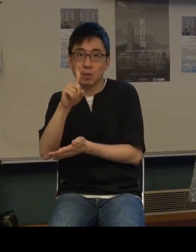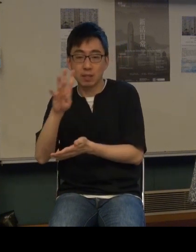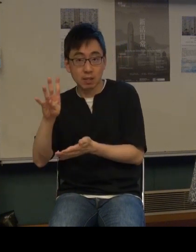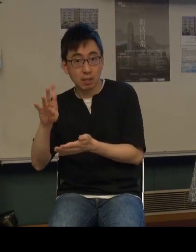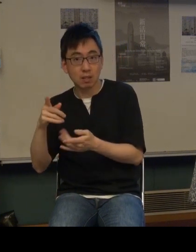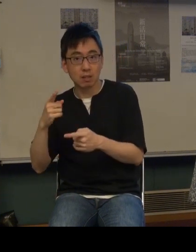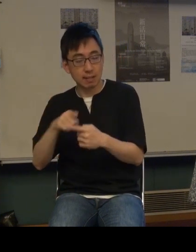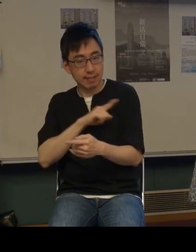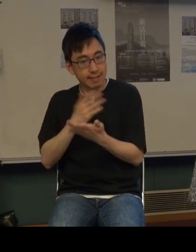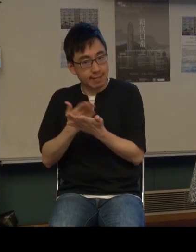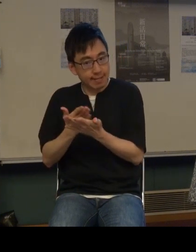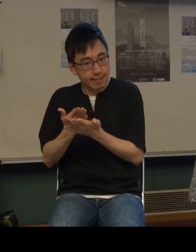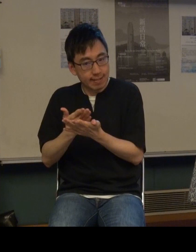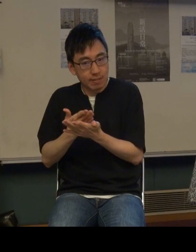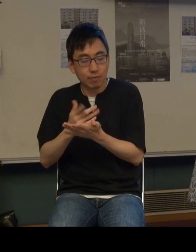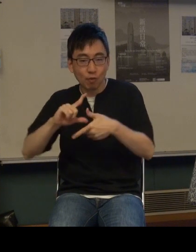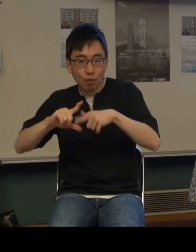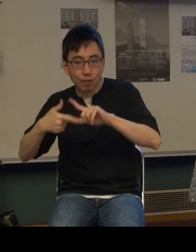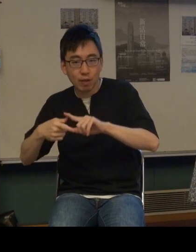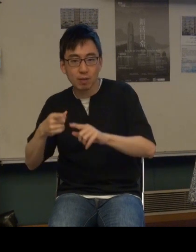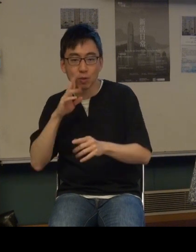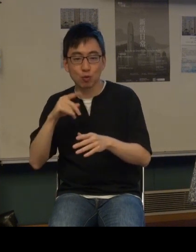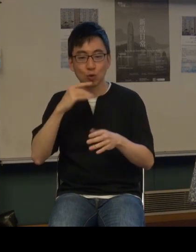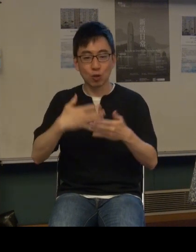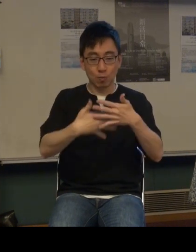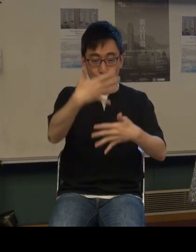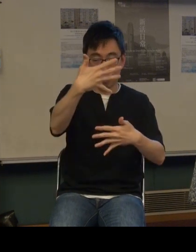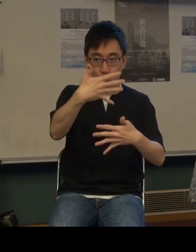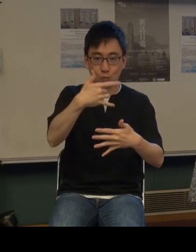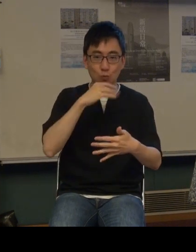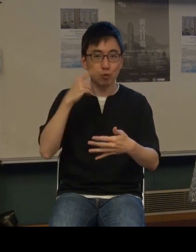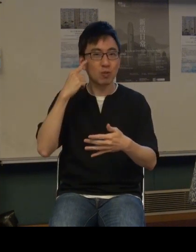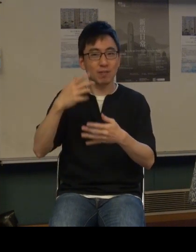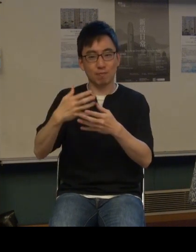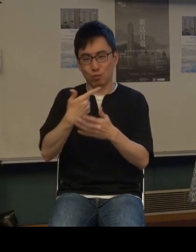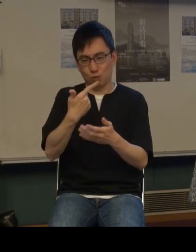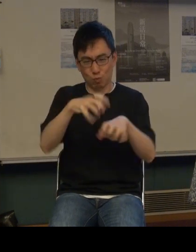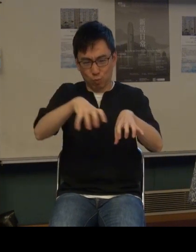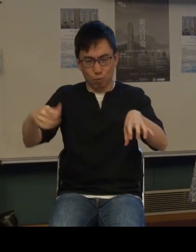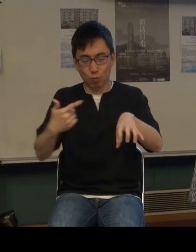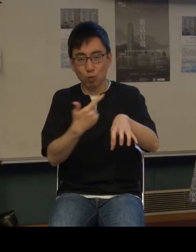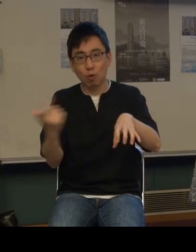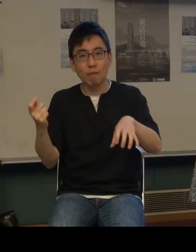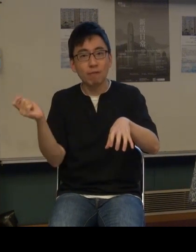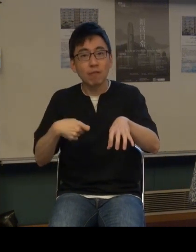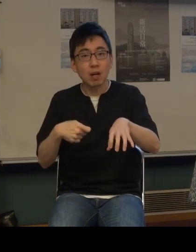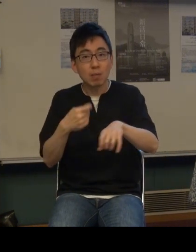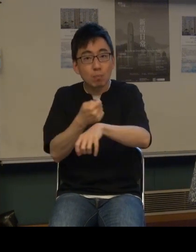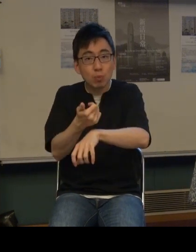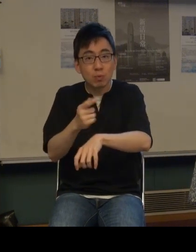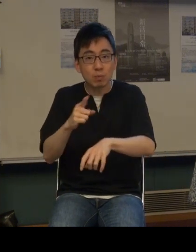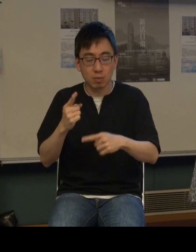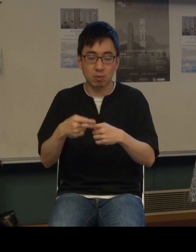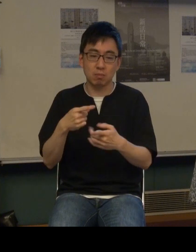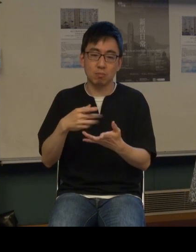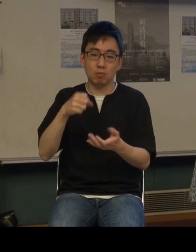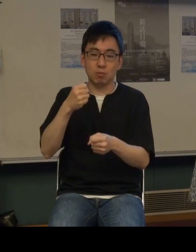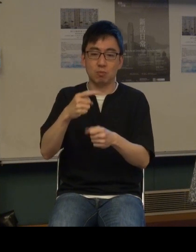提案。那個提案咧就係話，任何建築物，如果我哋要大量咁去興建咧，其實可以好簡單，就係話我哋做一個